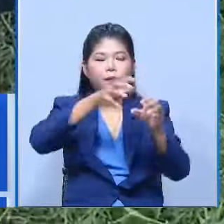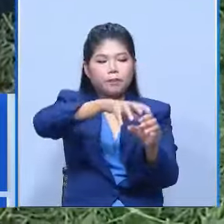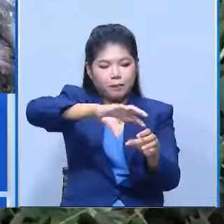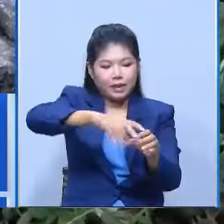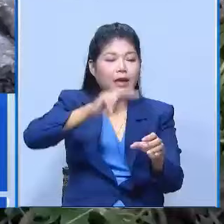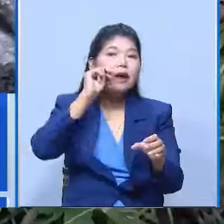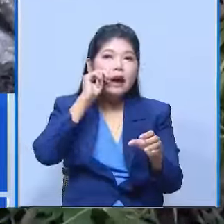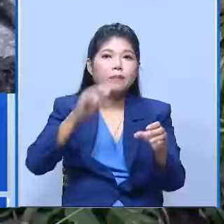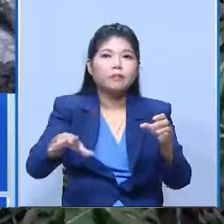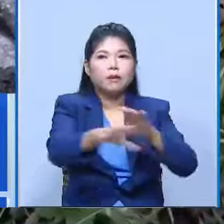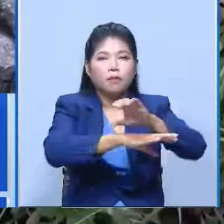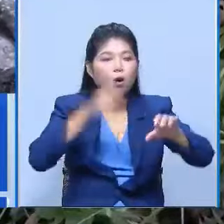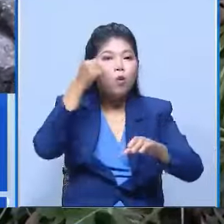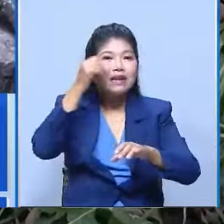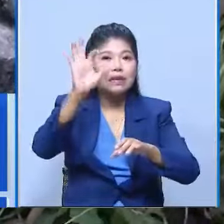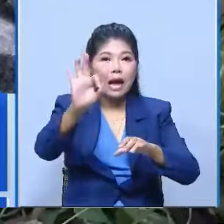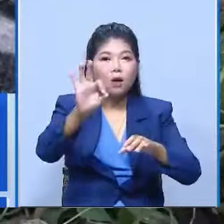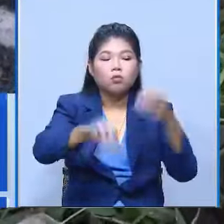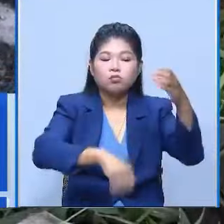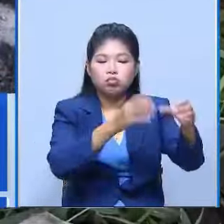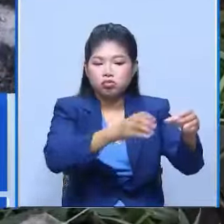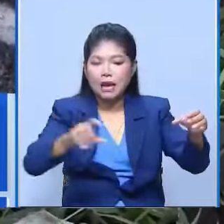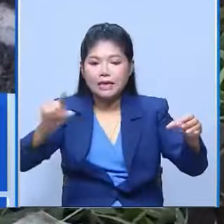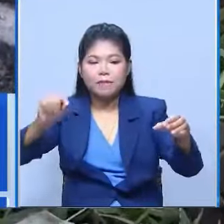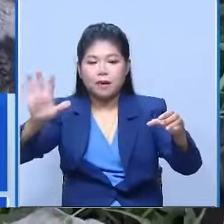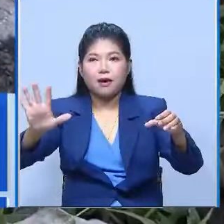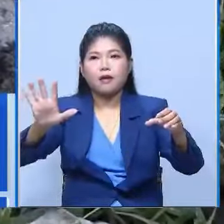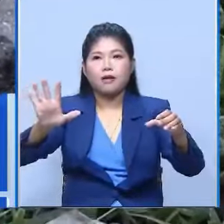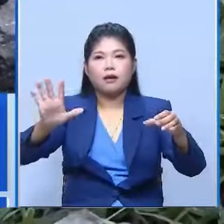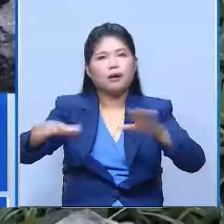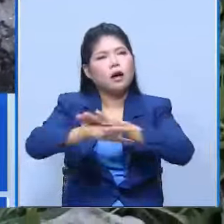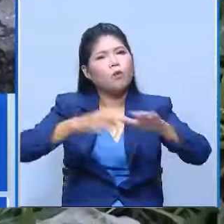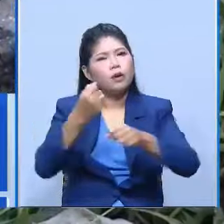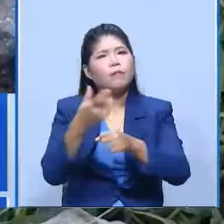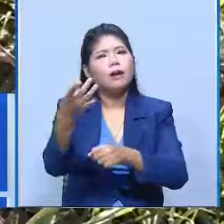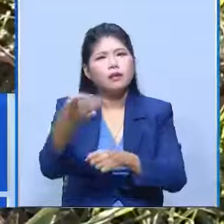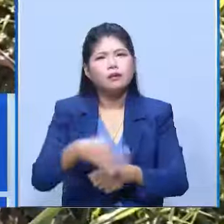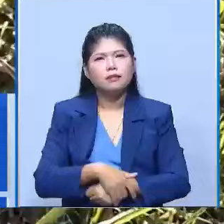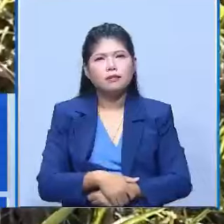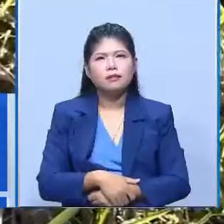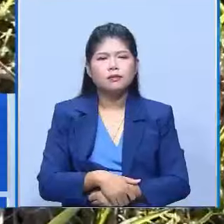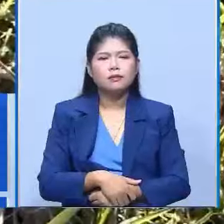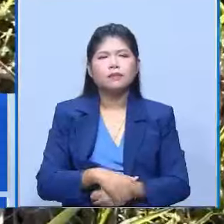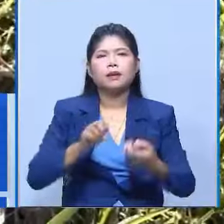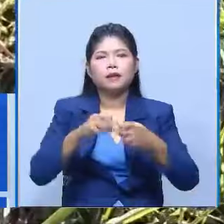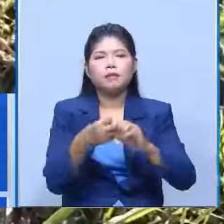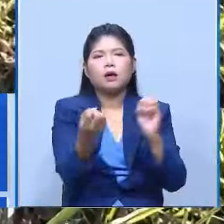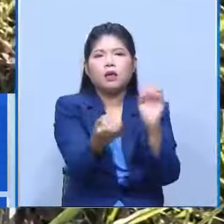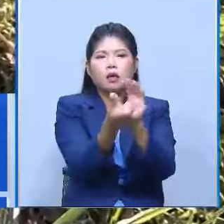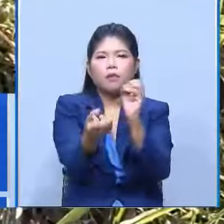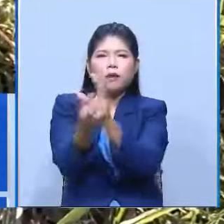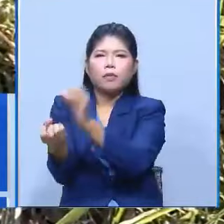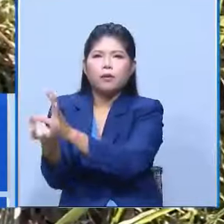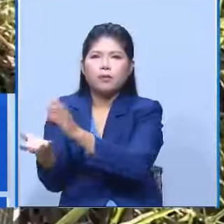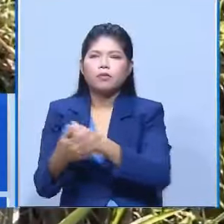ำรวม9วัน25หลังคาเรือน โอ้โห โอ้ขโมยไปทำอะไรเนี่ยเยอะขนาดนี้สร้างความเดือดร้อนไปทั่วเลยชาวบ้านบ